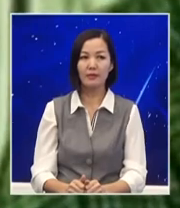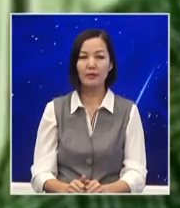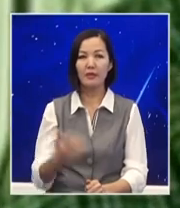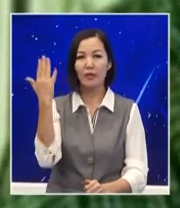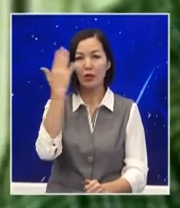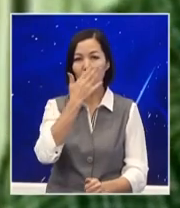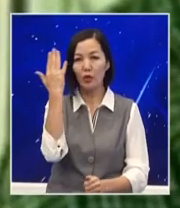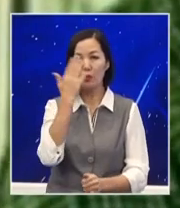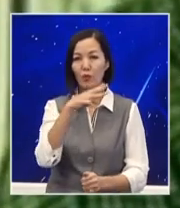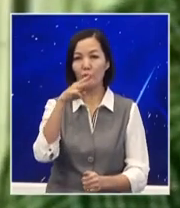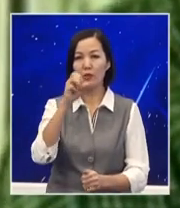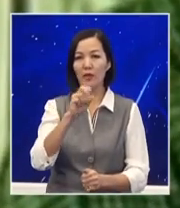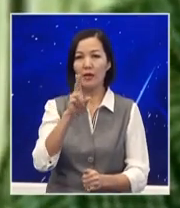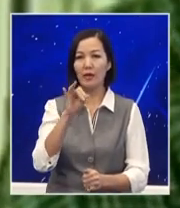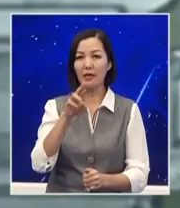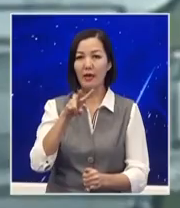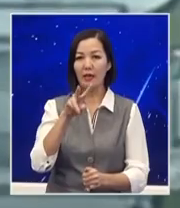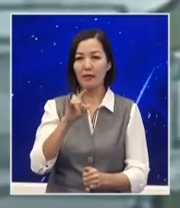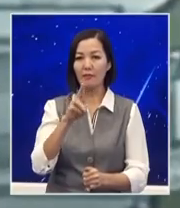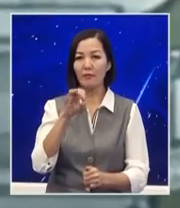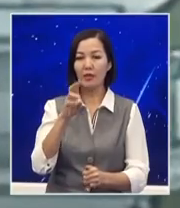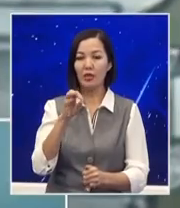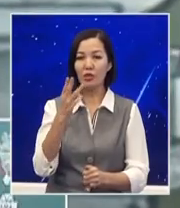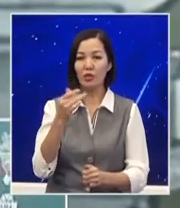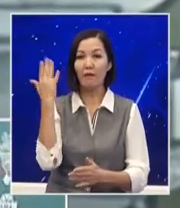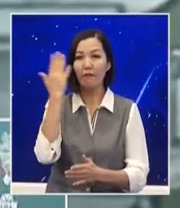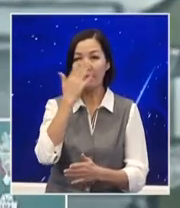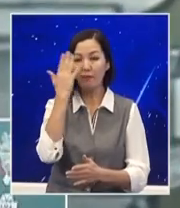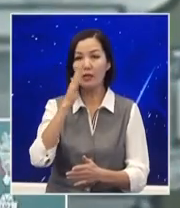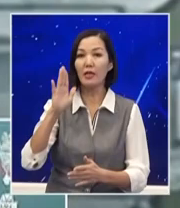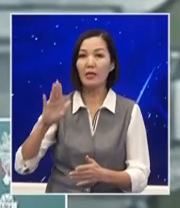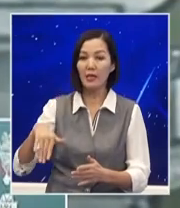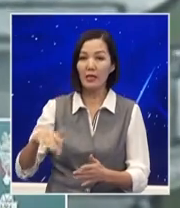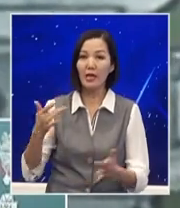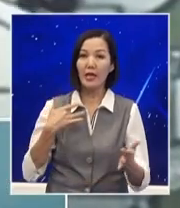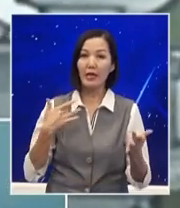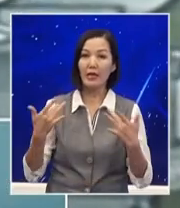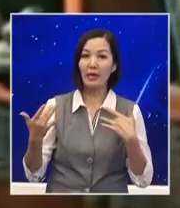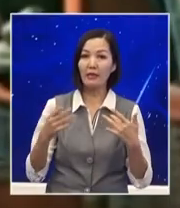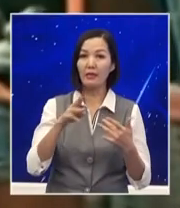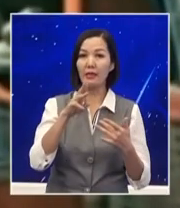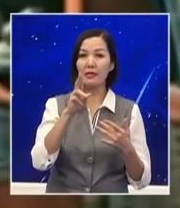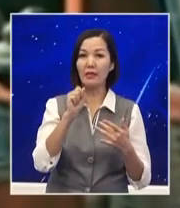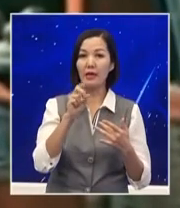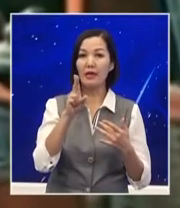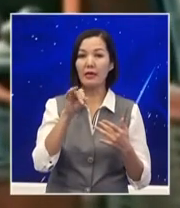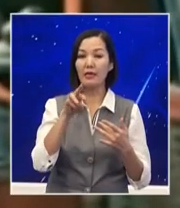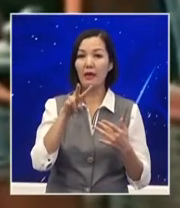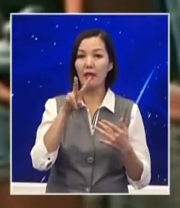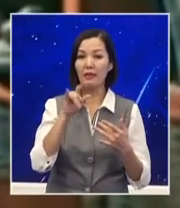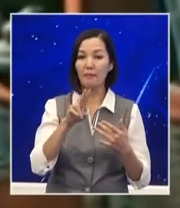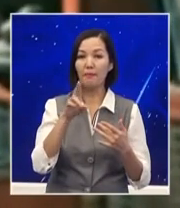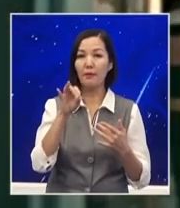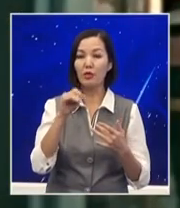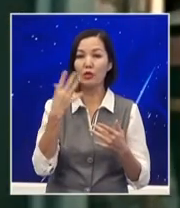Аты? Тайлақ Омарұлы. Осы фильмнен соң Әлімғазы Райымбековті ел тайлақ демейді, тақиялы періште деп атайды.